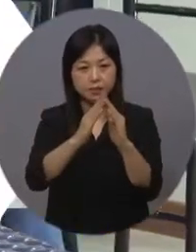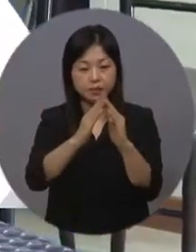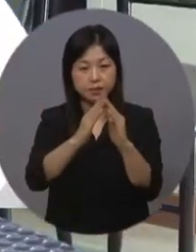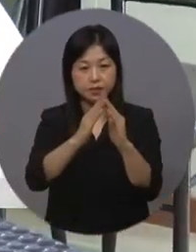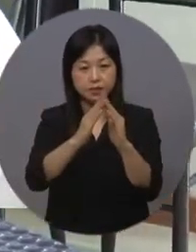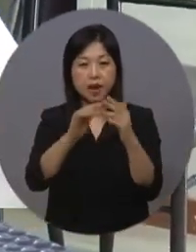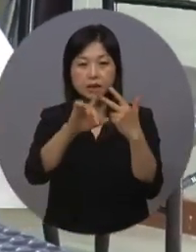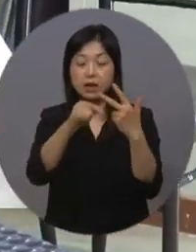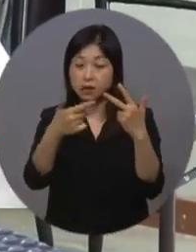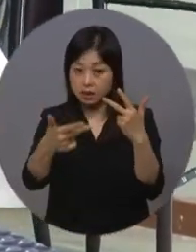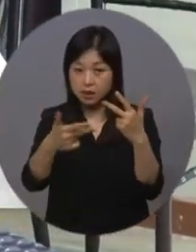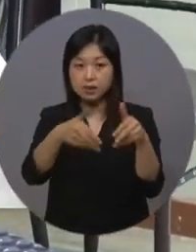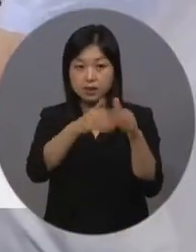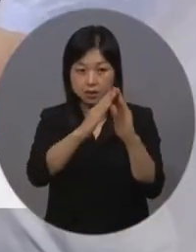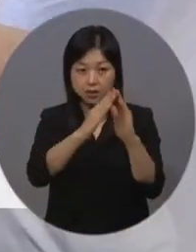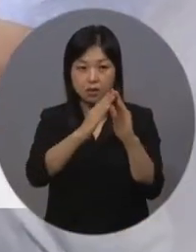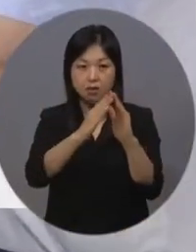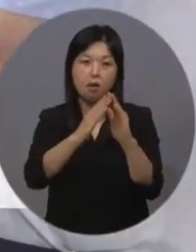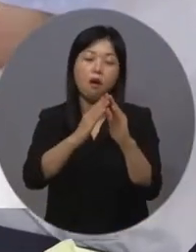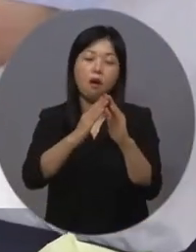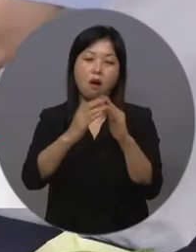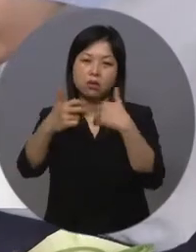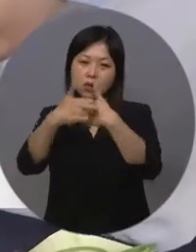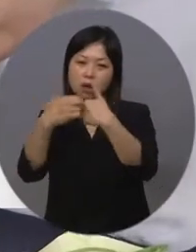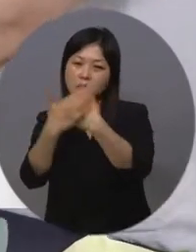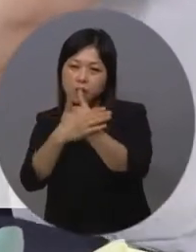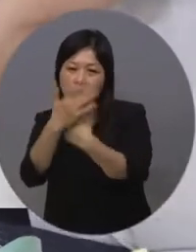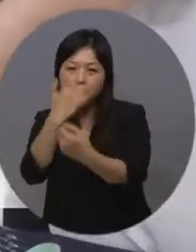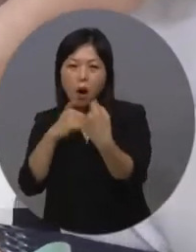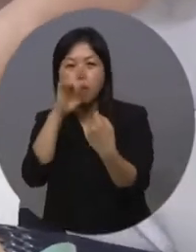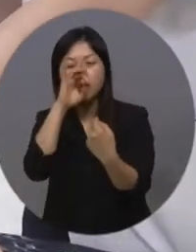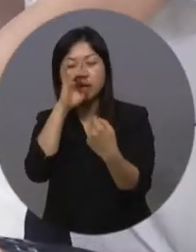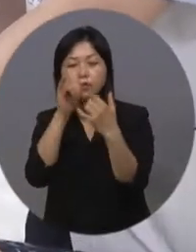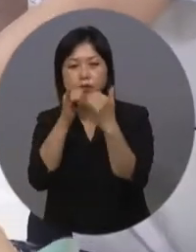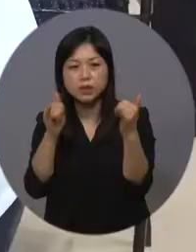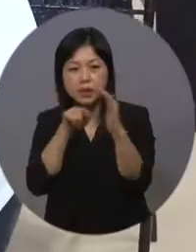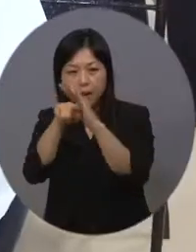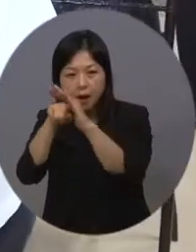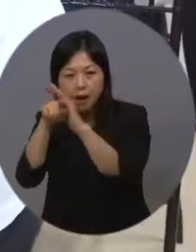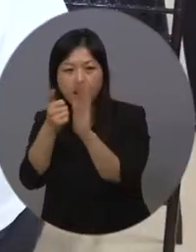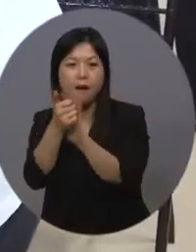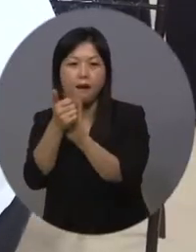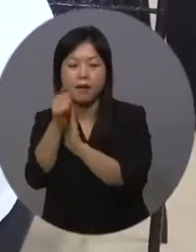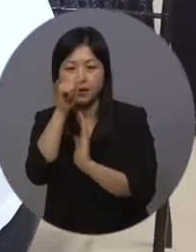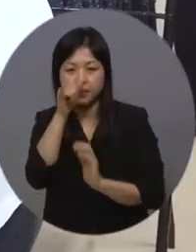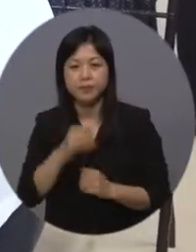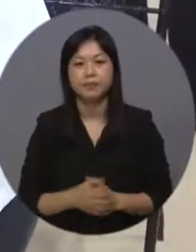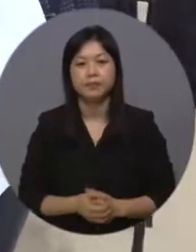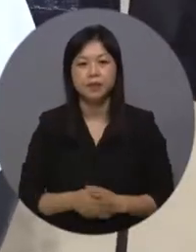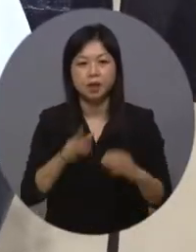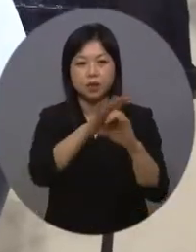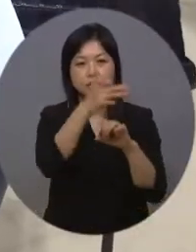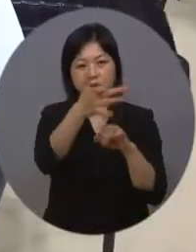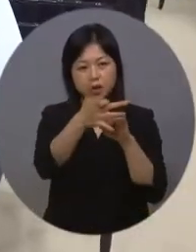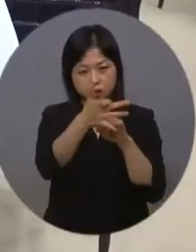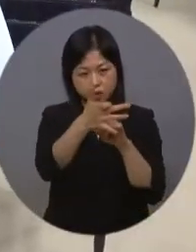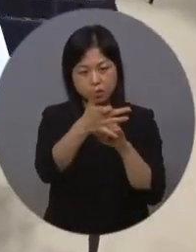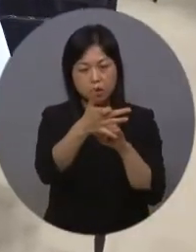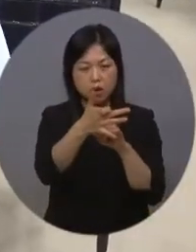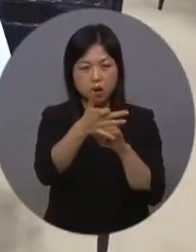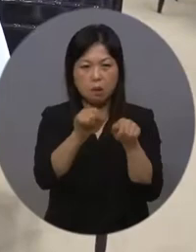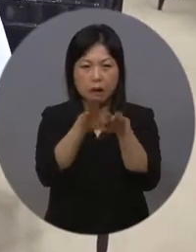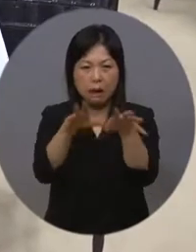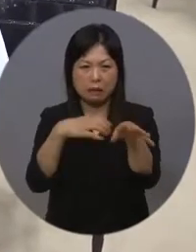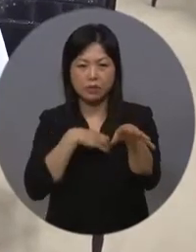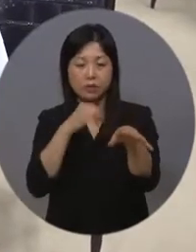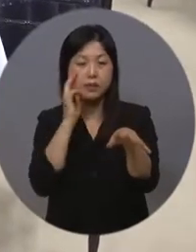의료사각지대에 놓인 어르신들을 위해 찾아가는 의료서비스를 제공합니다. 코로나19 감염병의 위험까지